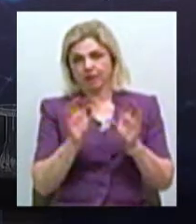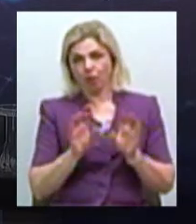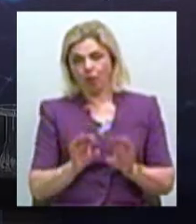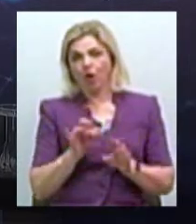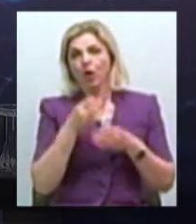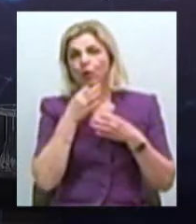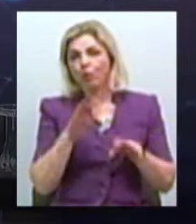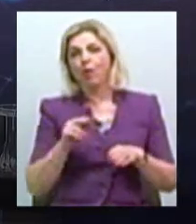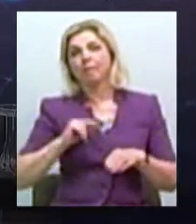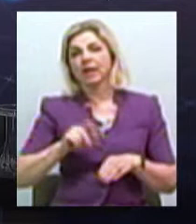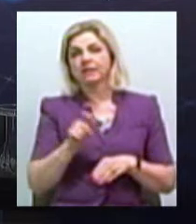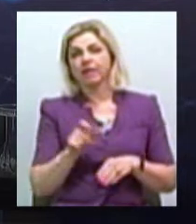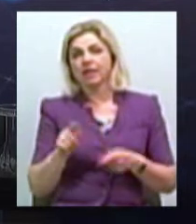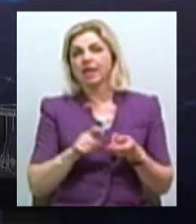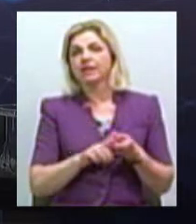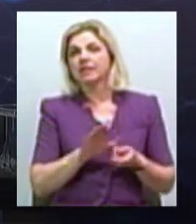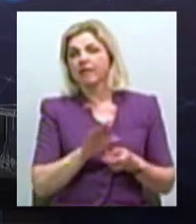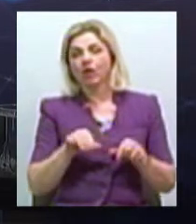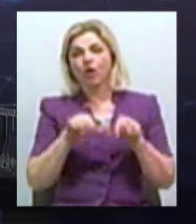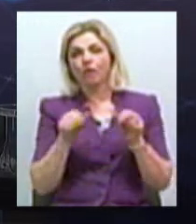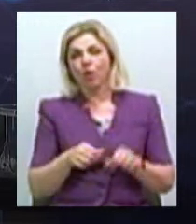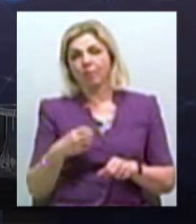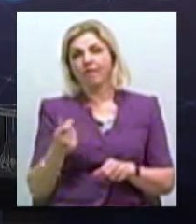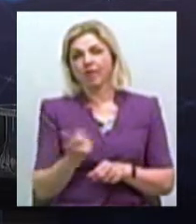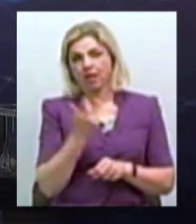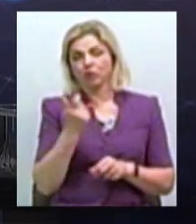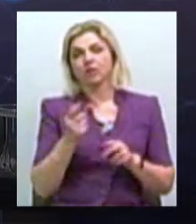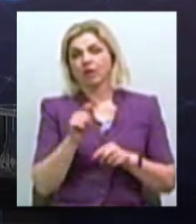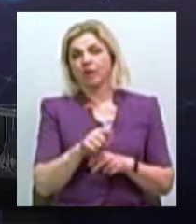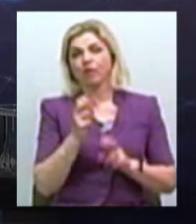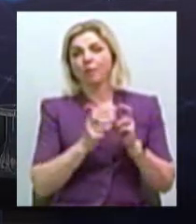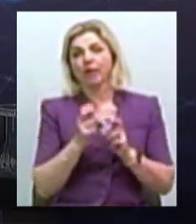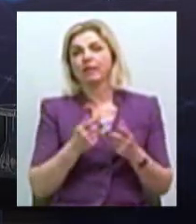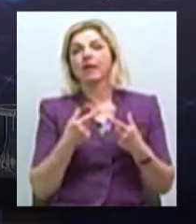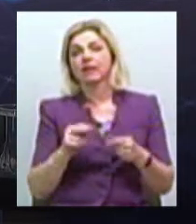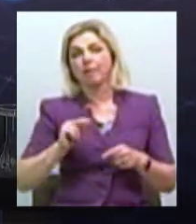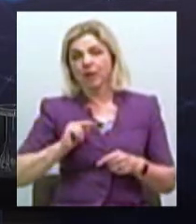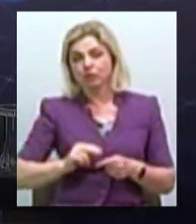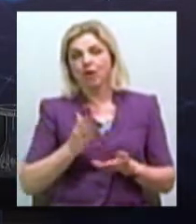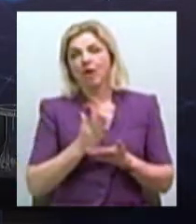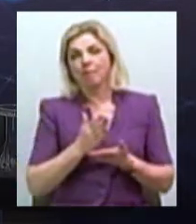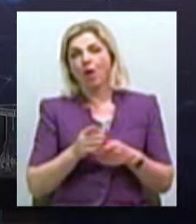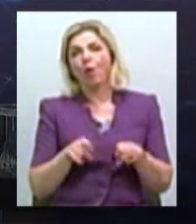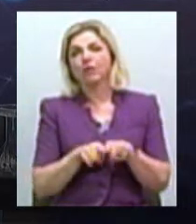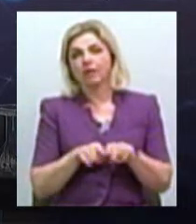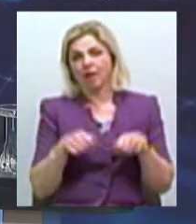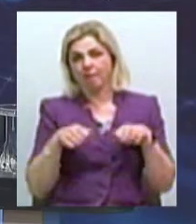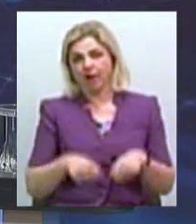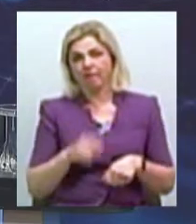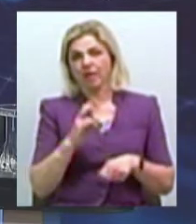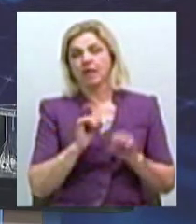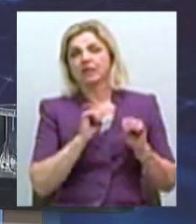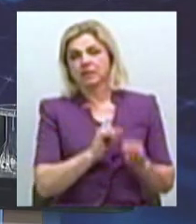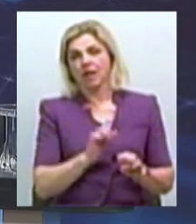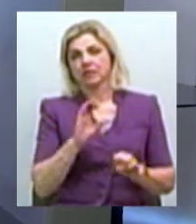наймані працівники, незалежно від форми власності того підприємства, на якому вони працюють, мають однакове право на захист з